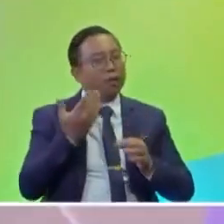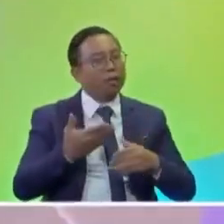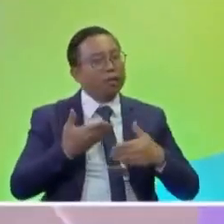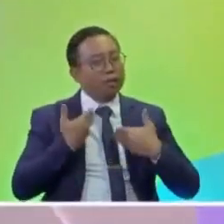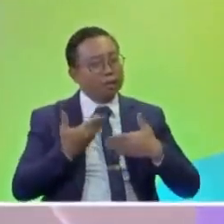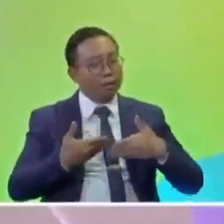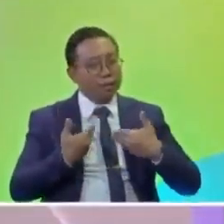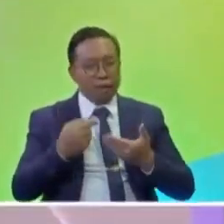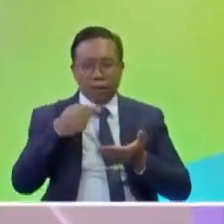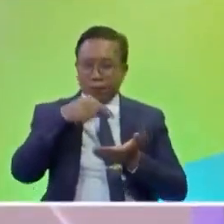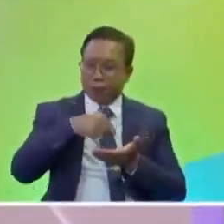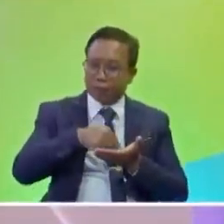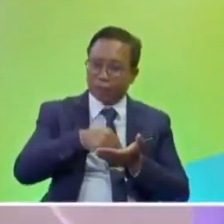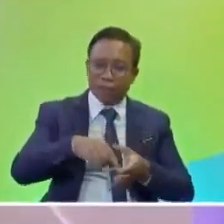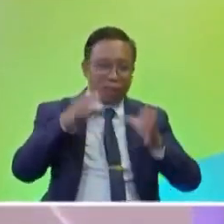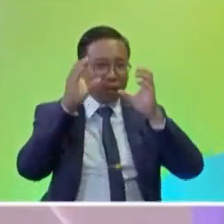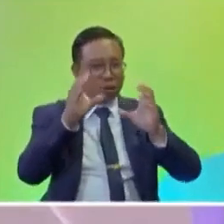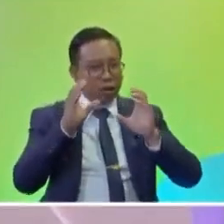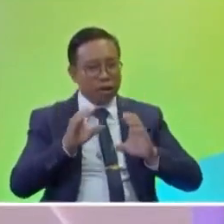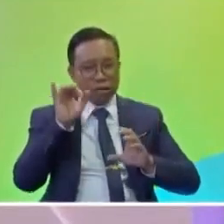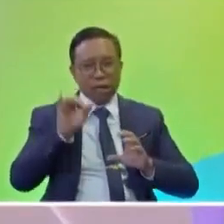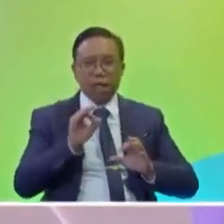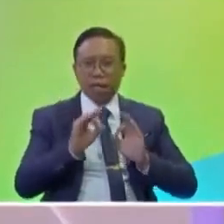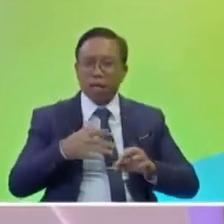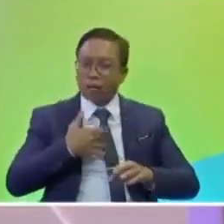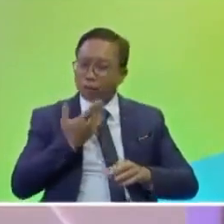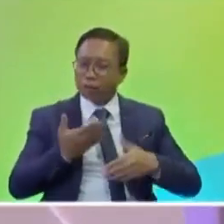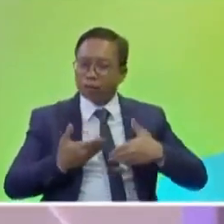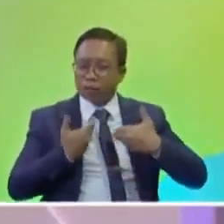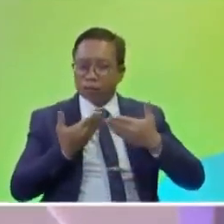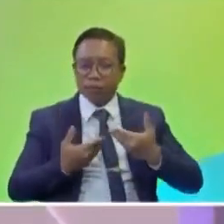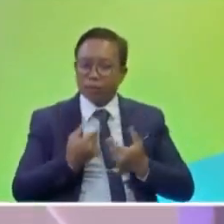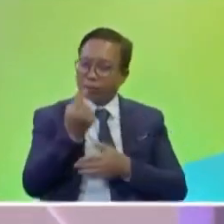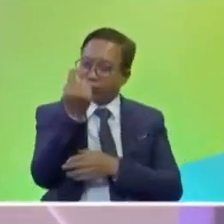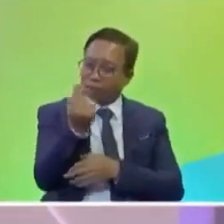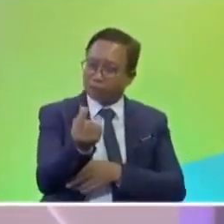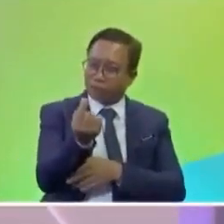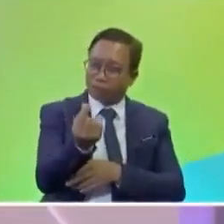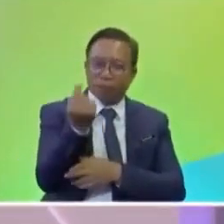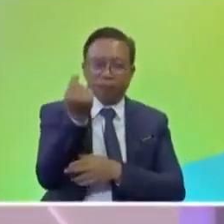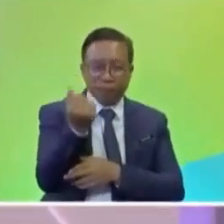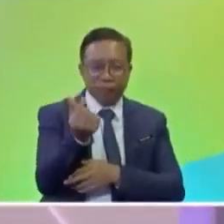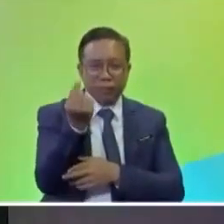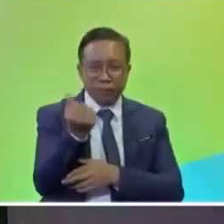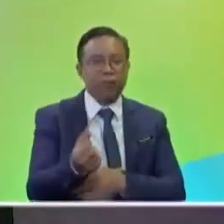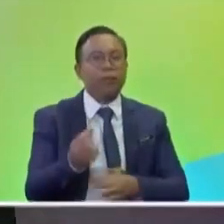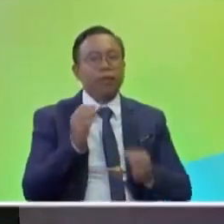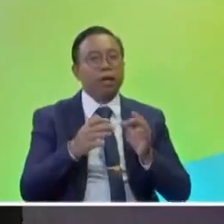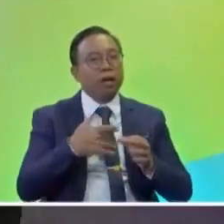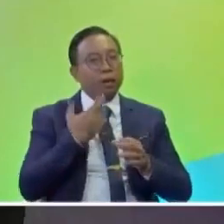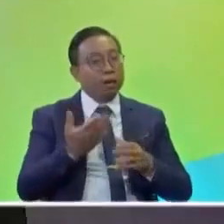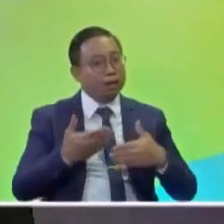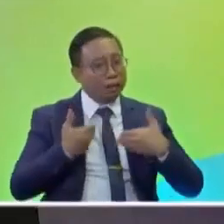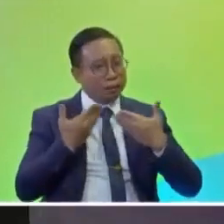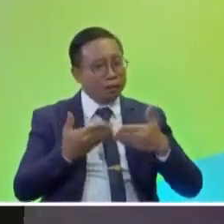Kalau rasa gembira, beginilah caranya. Kalau rasa gembira, petik jari.